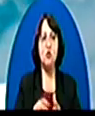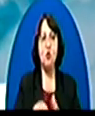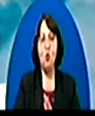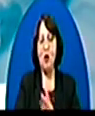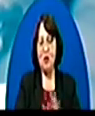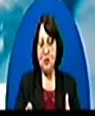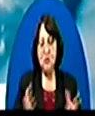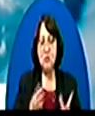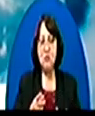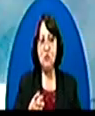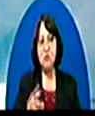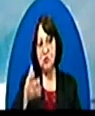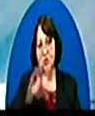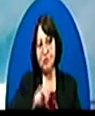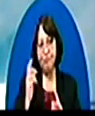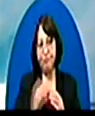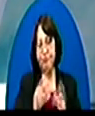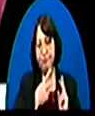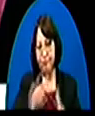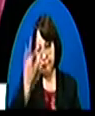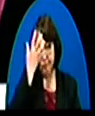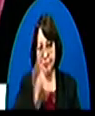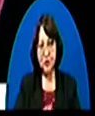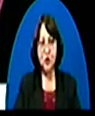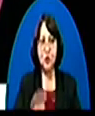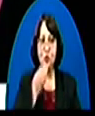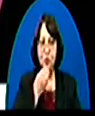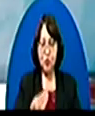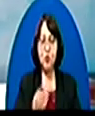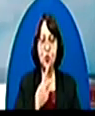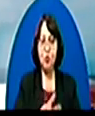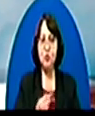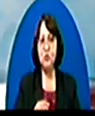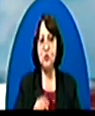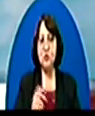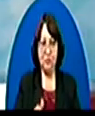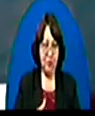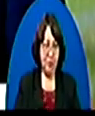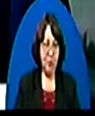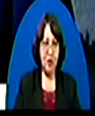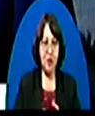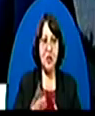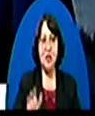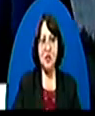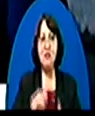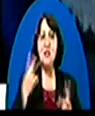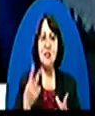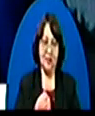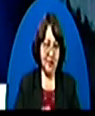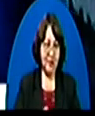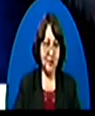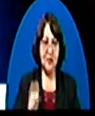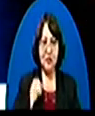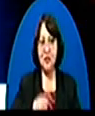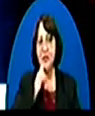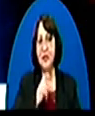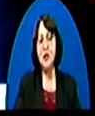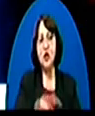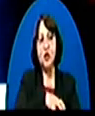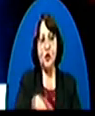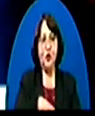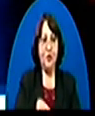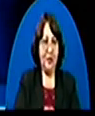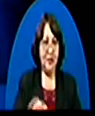алд, шудраг шүүхийн тогтолцоог бүрдүүлэхийн төлөө хүчээ нэгтгэн ажиллахаа илэрхийллээ. Мөрөн хотынхон гэр хороолын